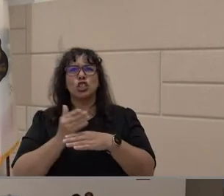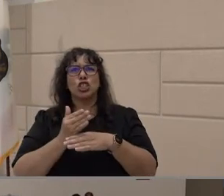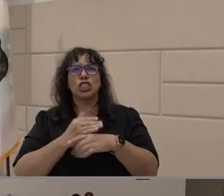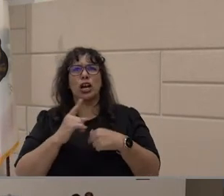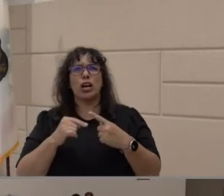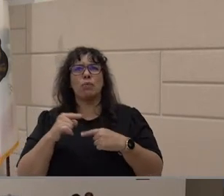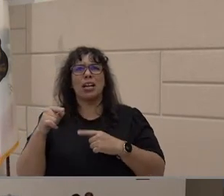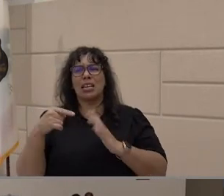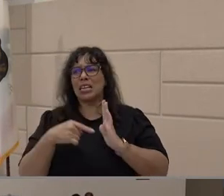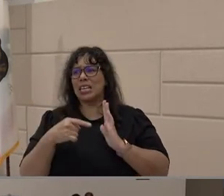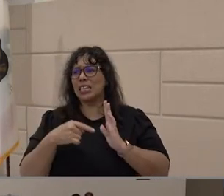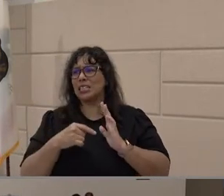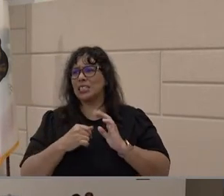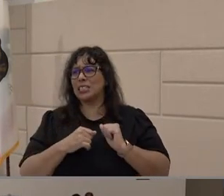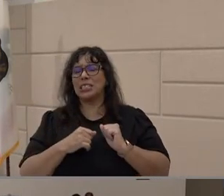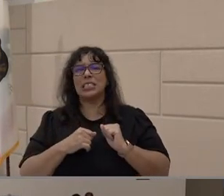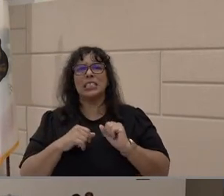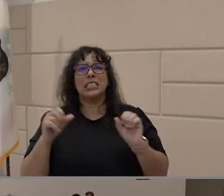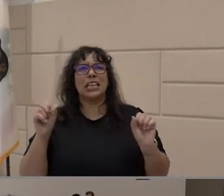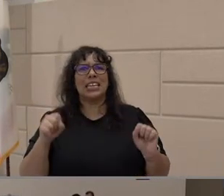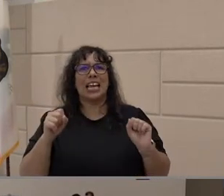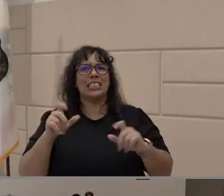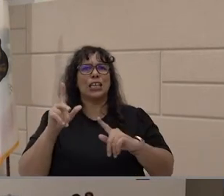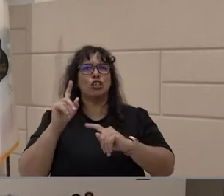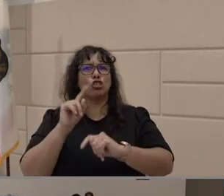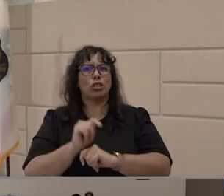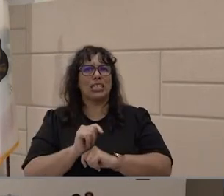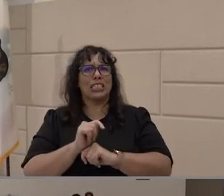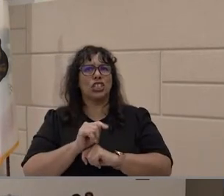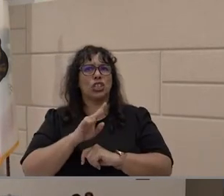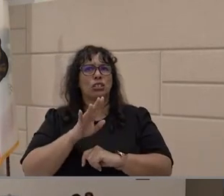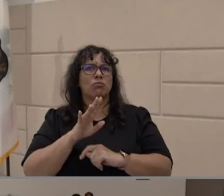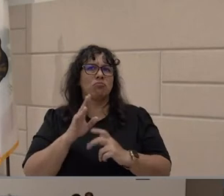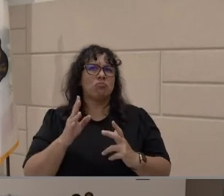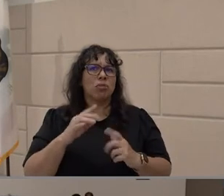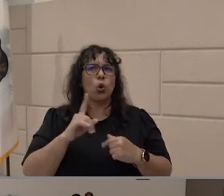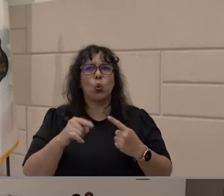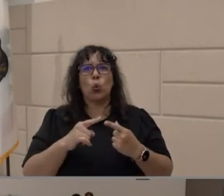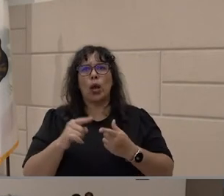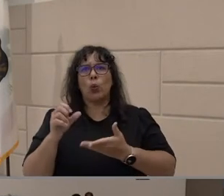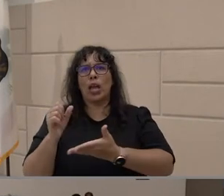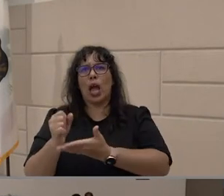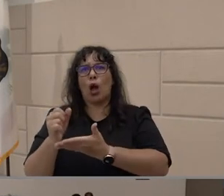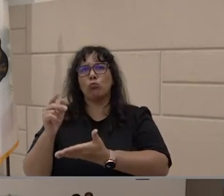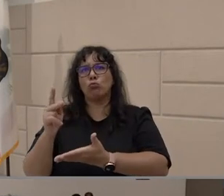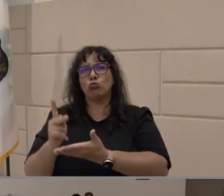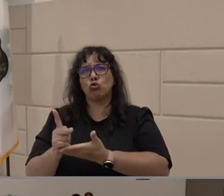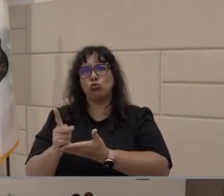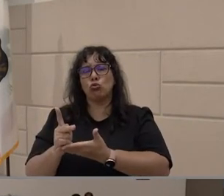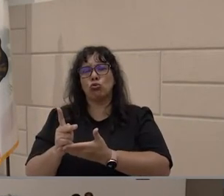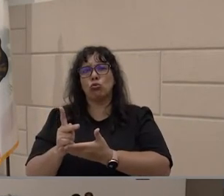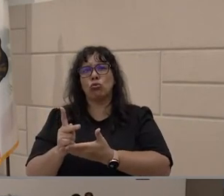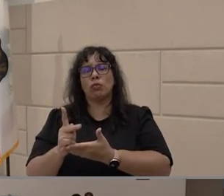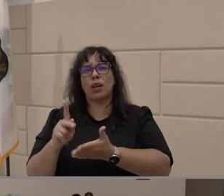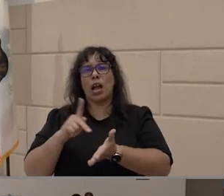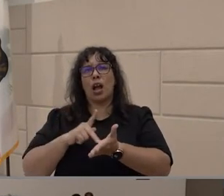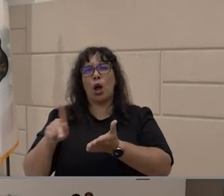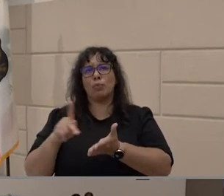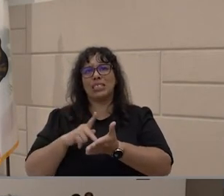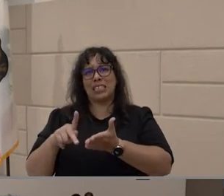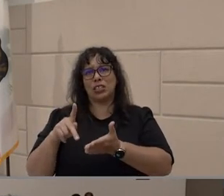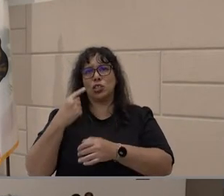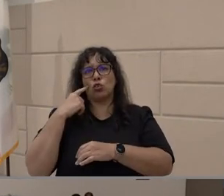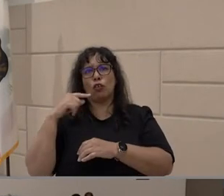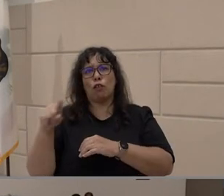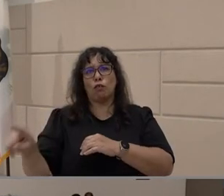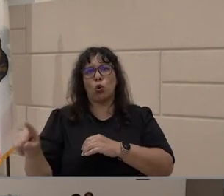សូមលោកឡើងមកនិយាយពីចំណុចនេះបន្តិចភាគច្រើននៅក្នុងពេលដែលយើងមាន